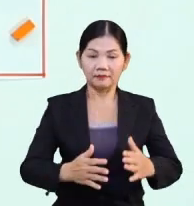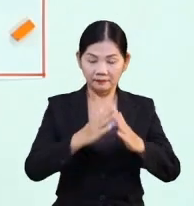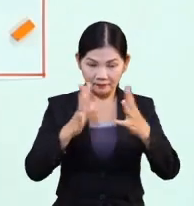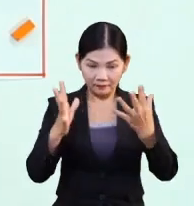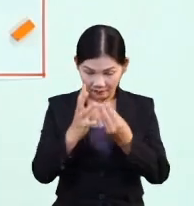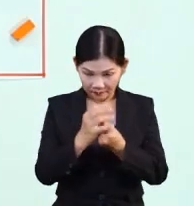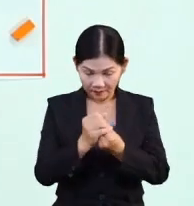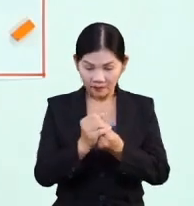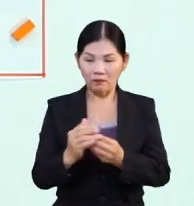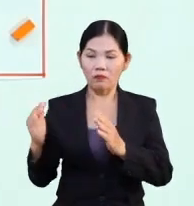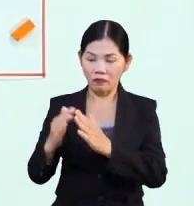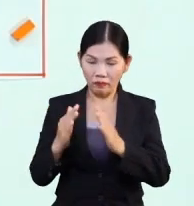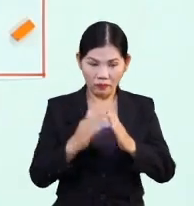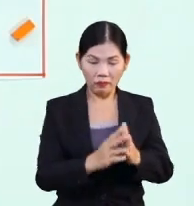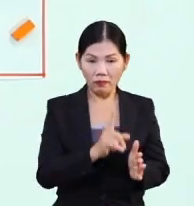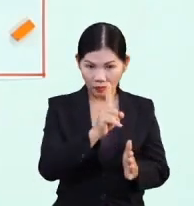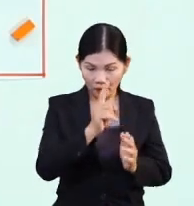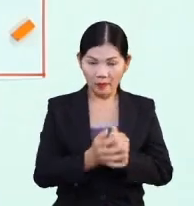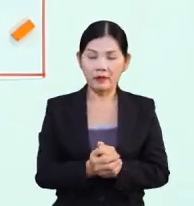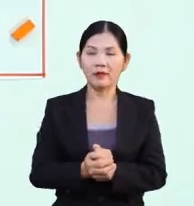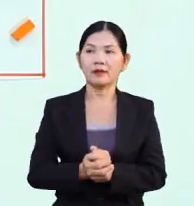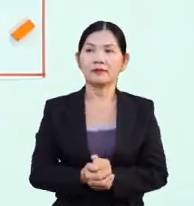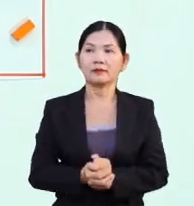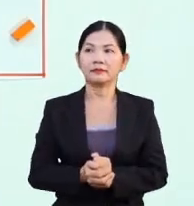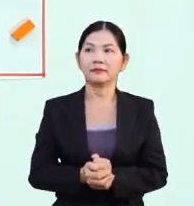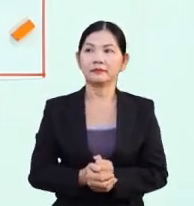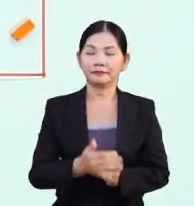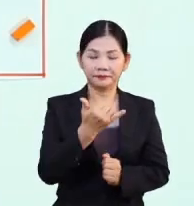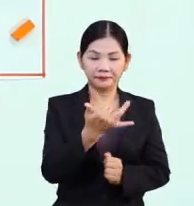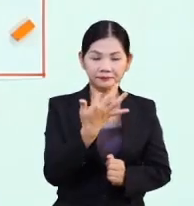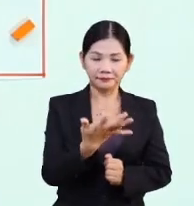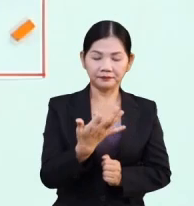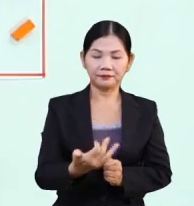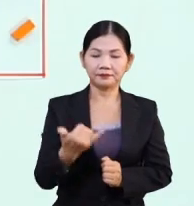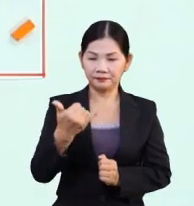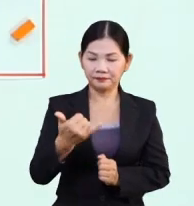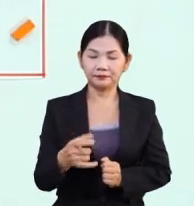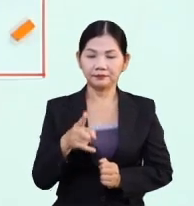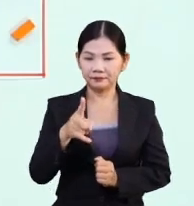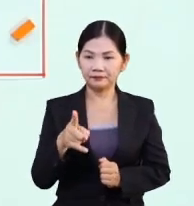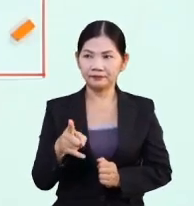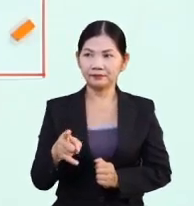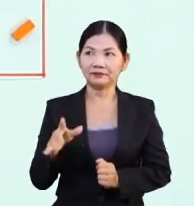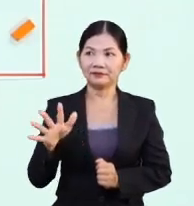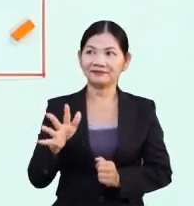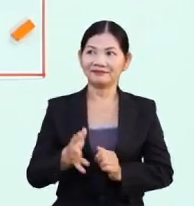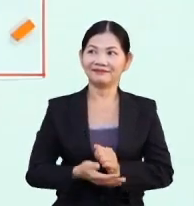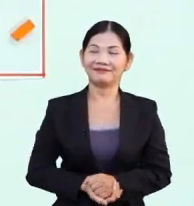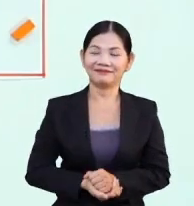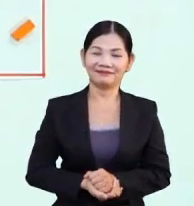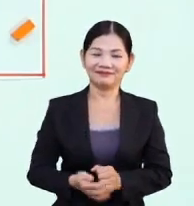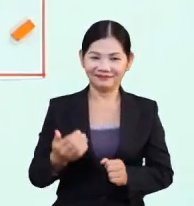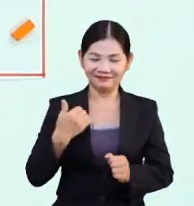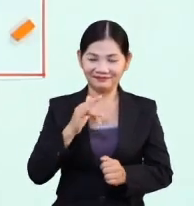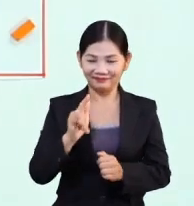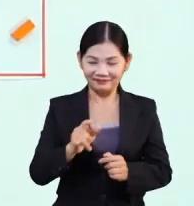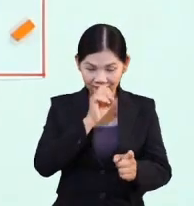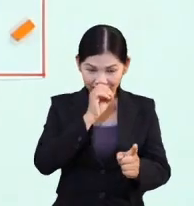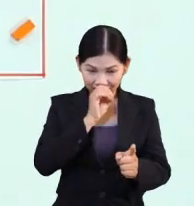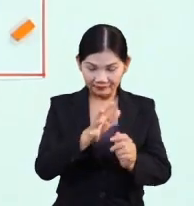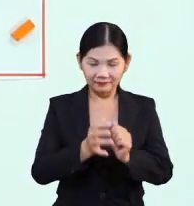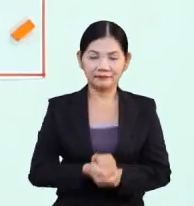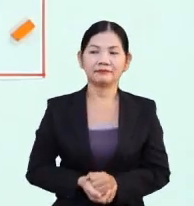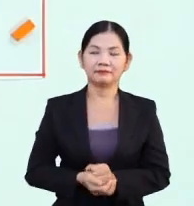ក្នុងភូមិ1គឺមានចំនួនចា8615ខ្នងហើយក្នុងនោះគេប្រាប់ថា